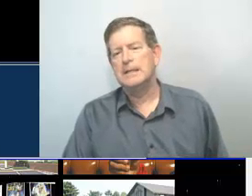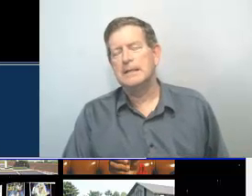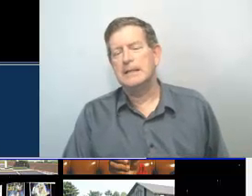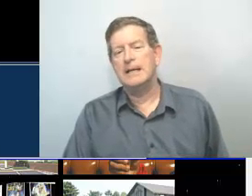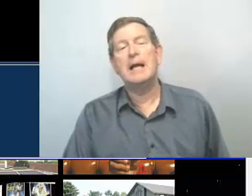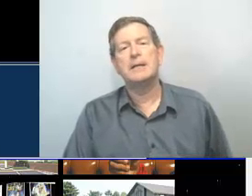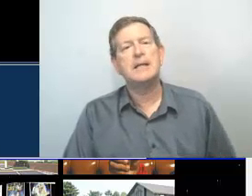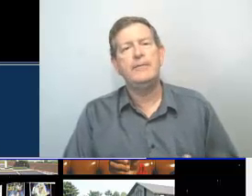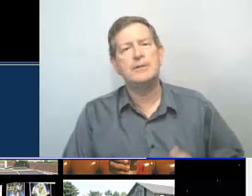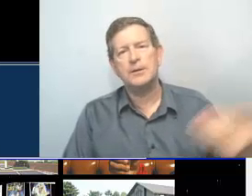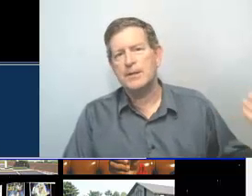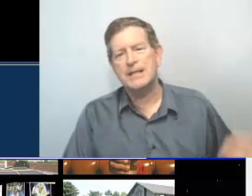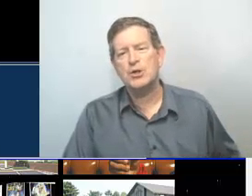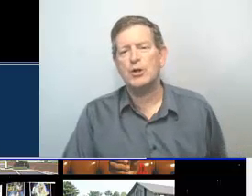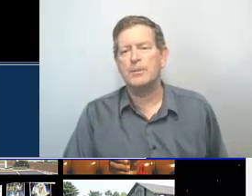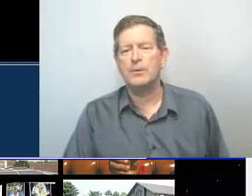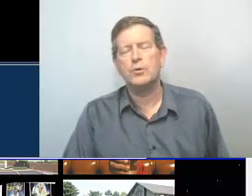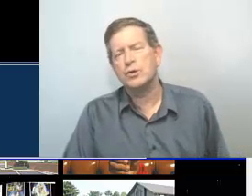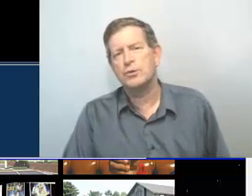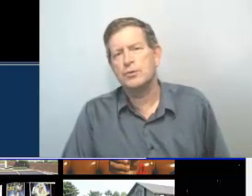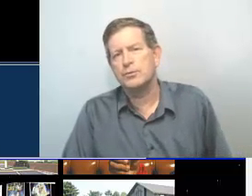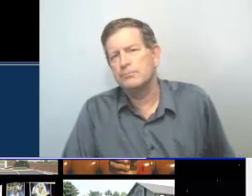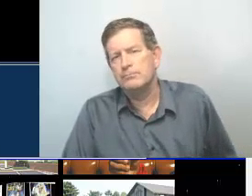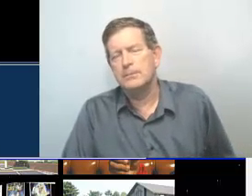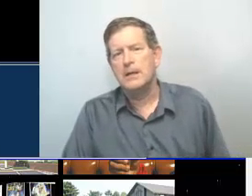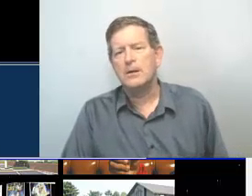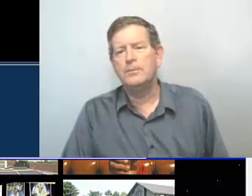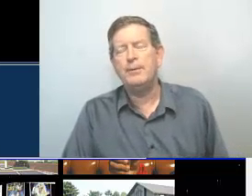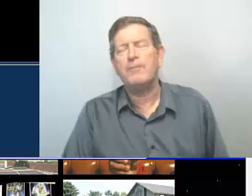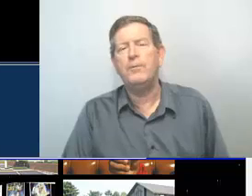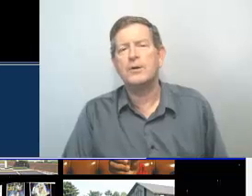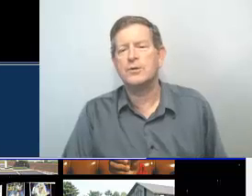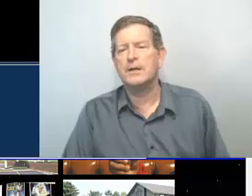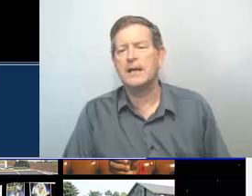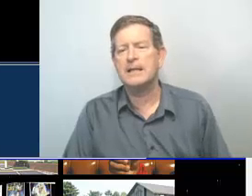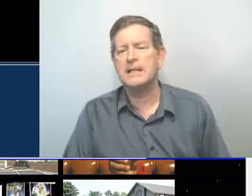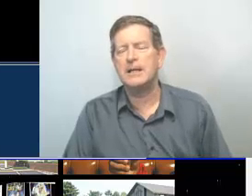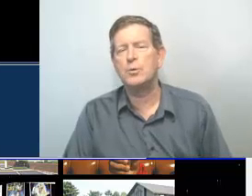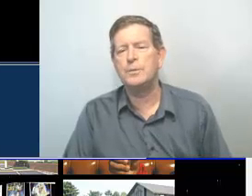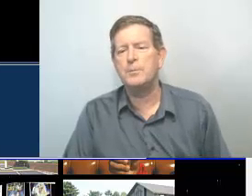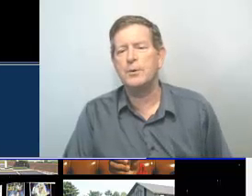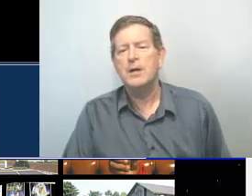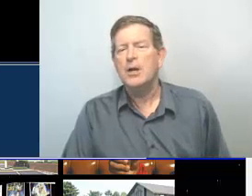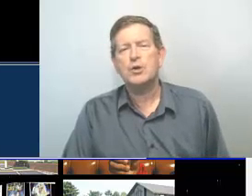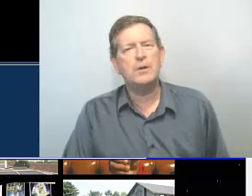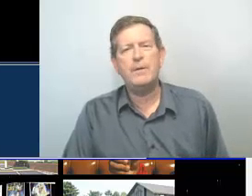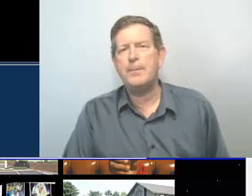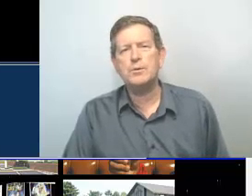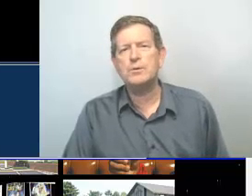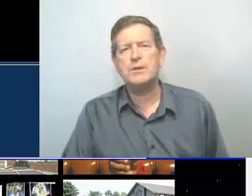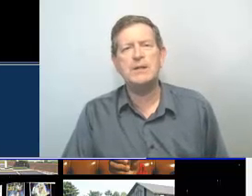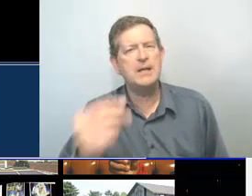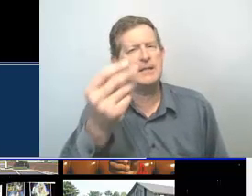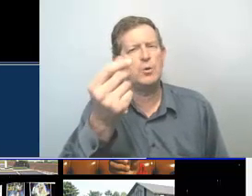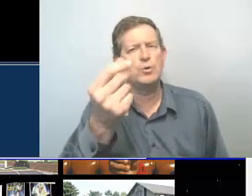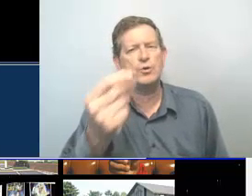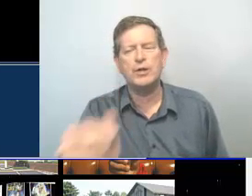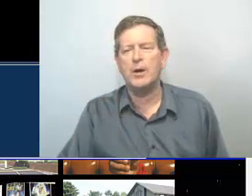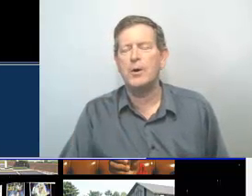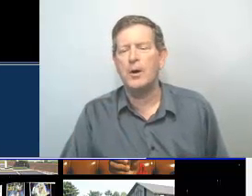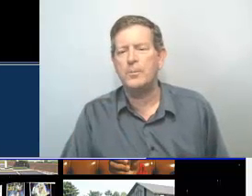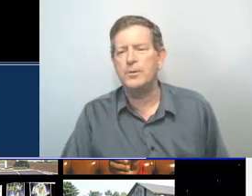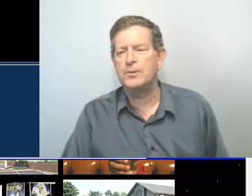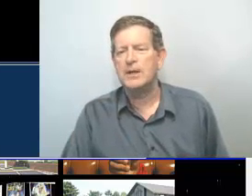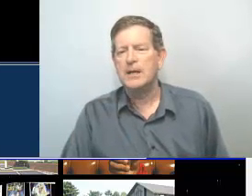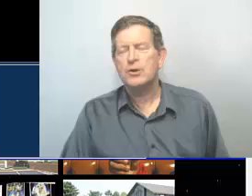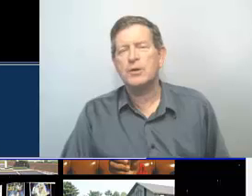avec nous. Elle a un téléviseur dans sa chambre. Donc parfois, je regarde la télé un tout petit peu. Je ne vais pas au ciné, ça coûte